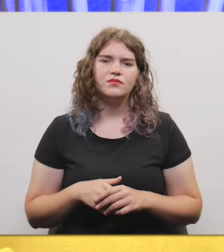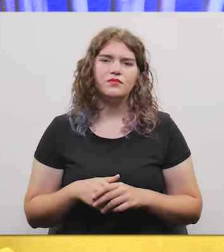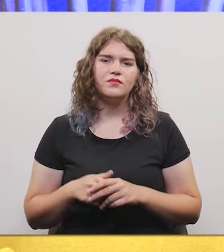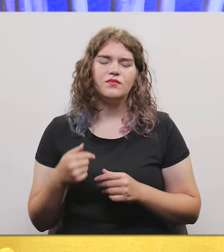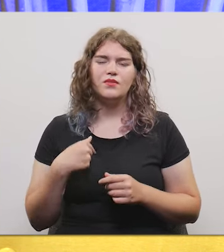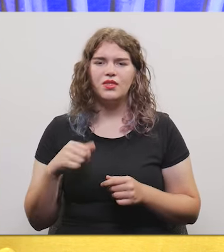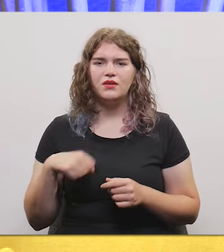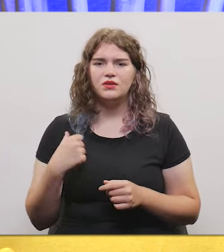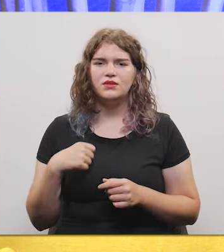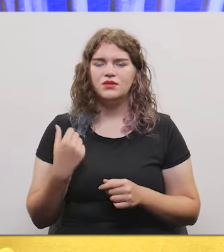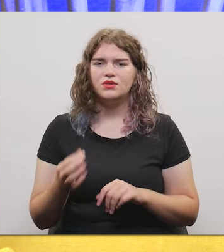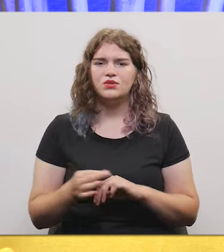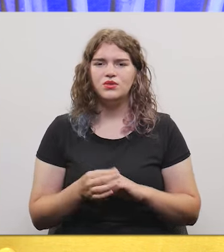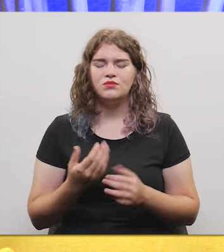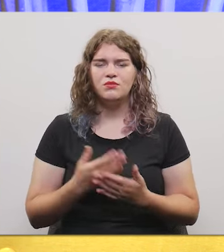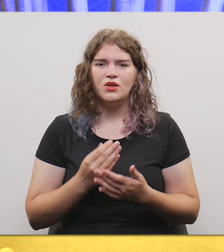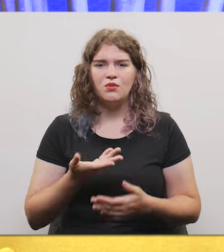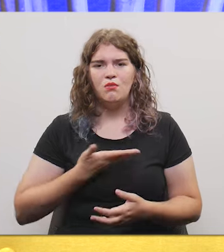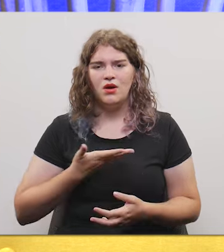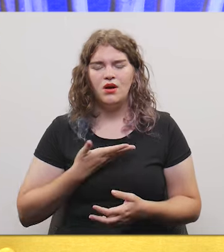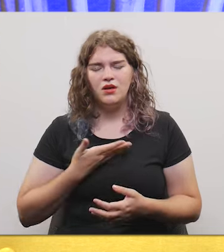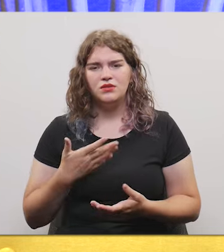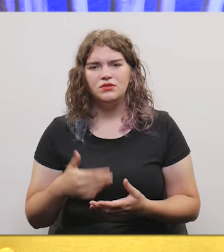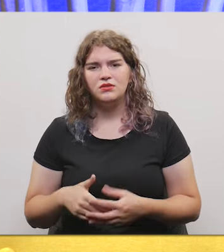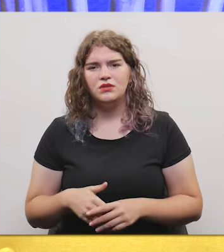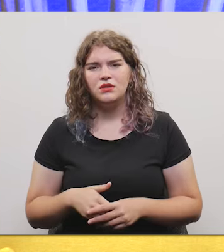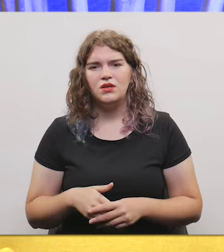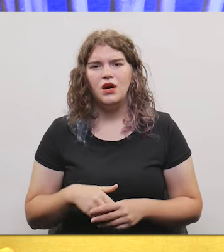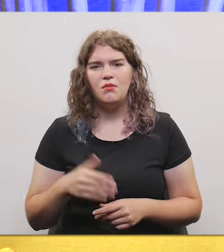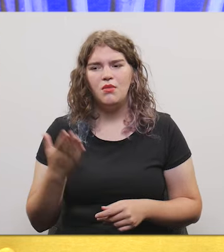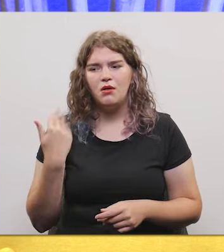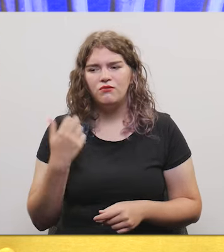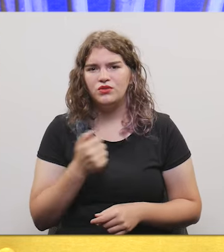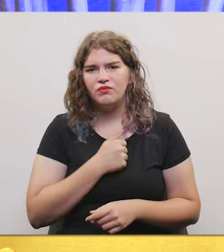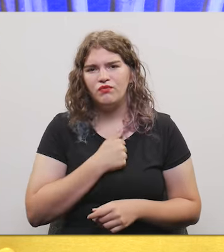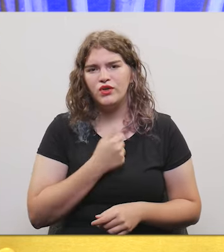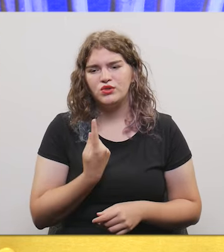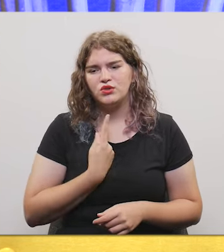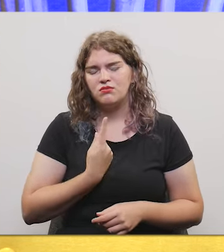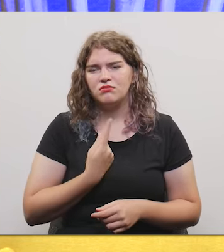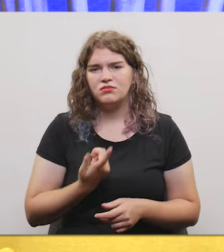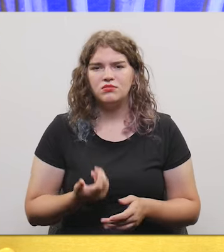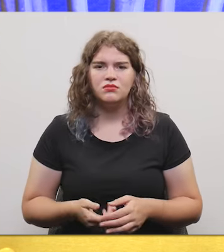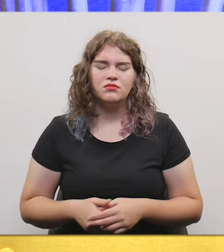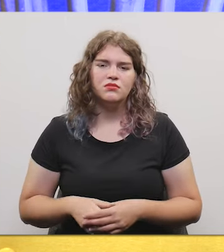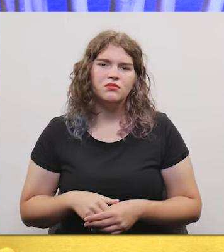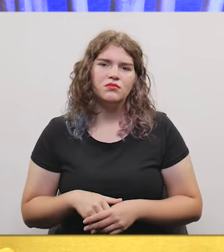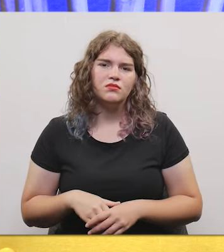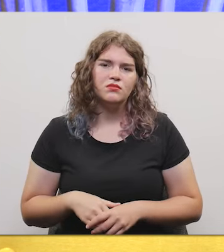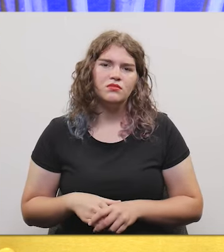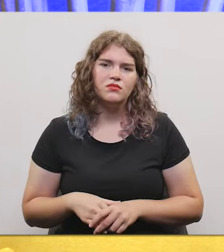Și ca tânără soție de pastor, am avut temerile mele.